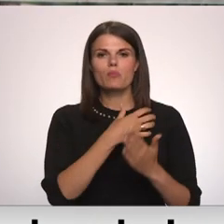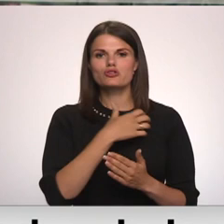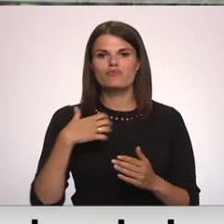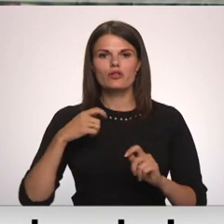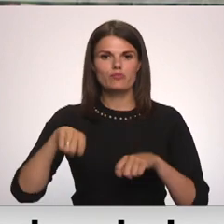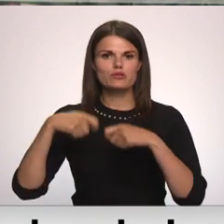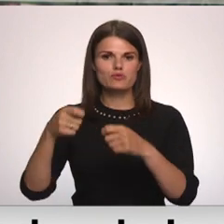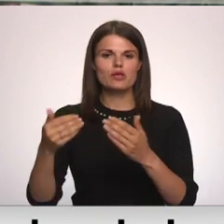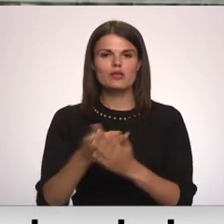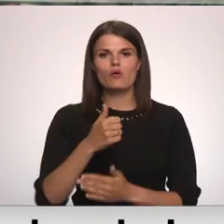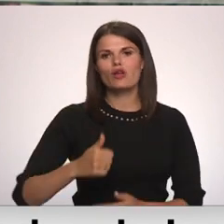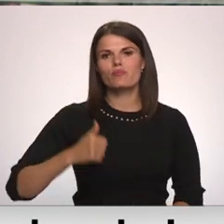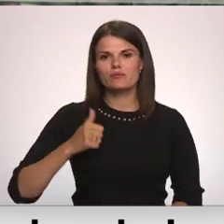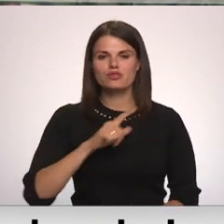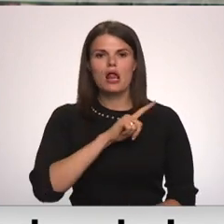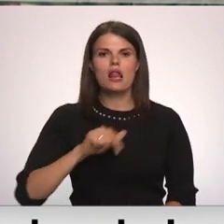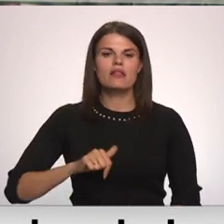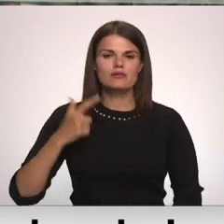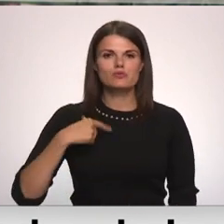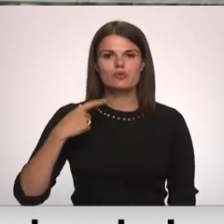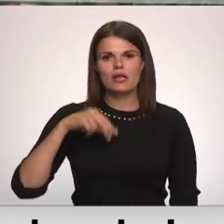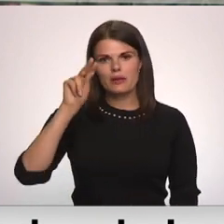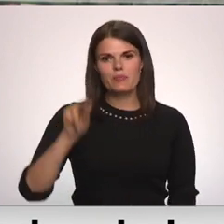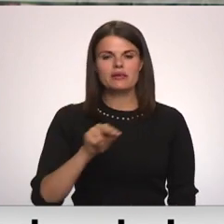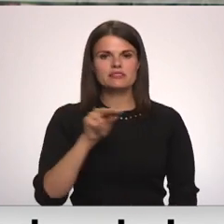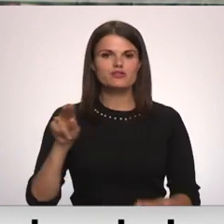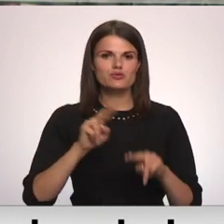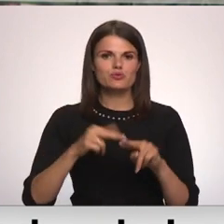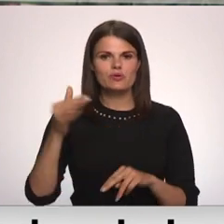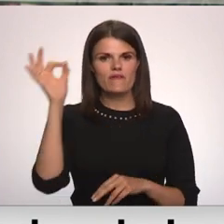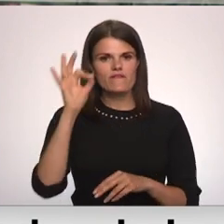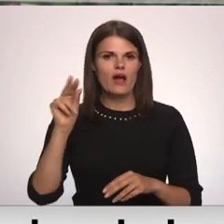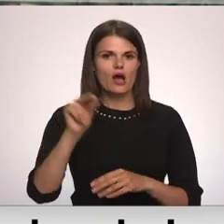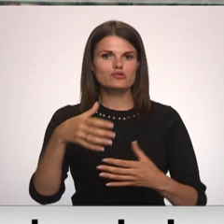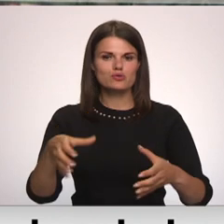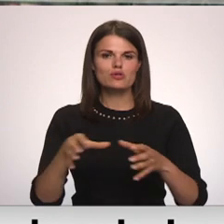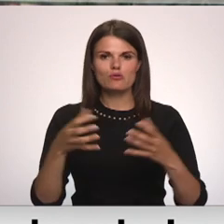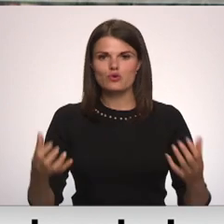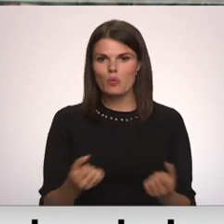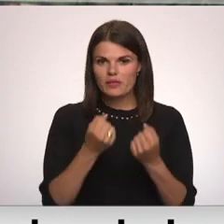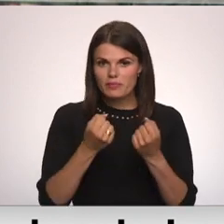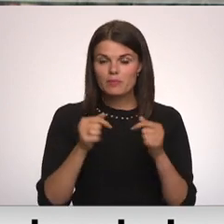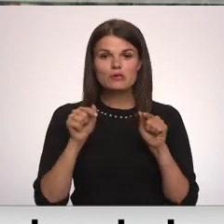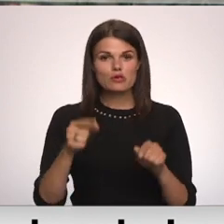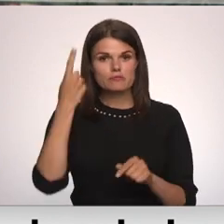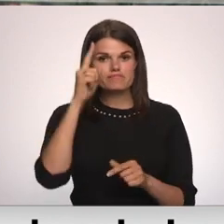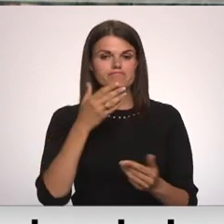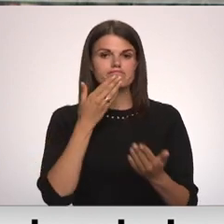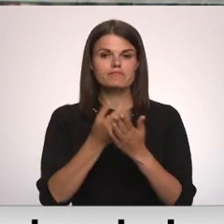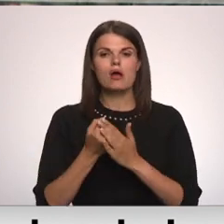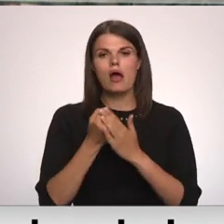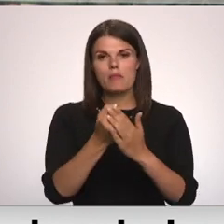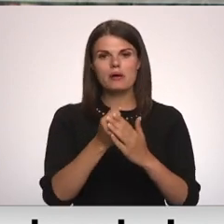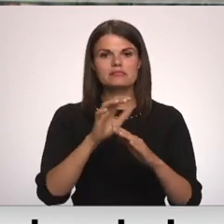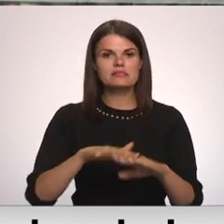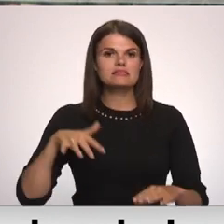nodotas jaunajam īpašniekam Latvijas evaņģēliska luteriskās baznīcas un tās vācu draudzes nodibinājumam. Šādu risinājumu atbalstījusi Saima un